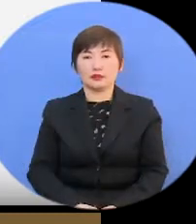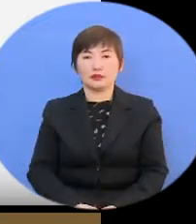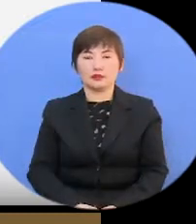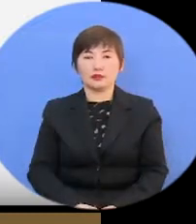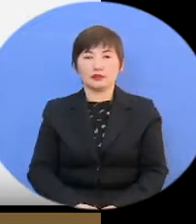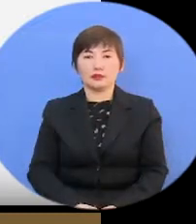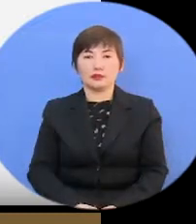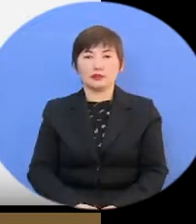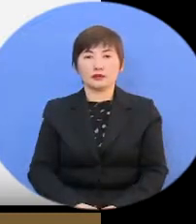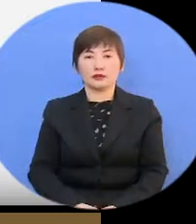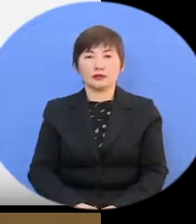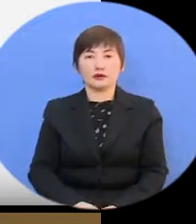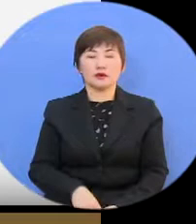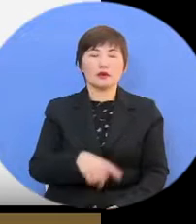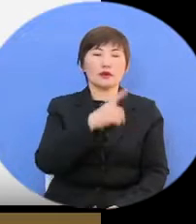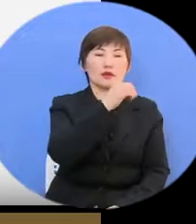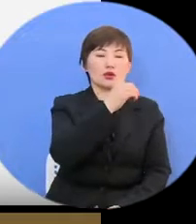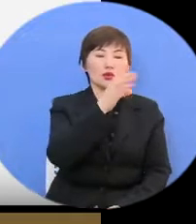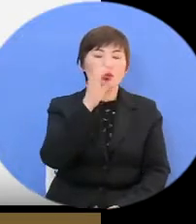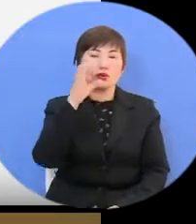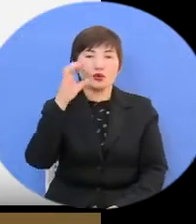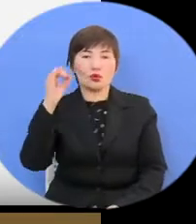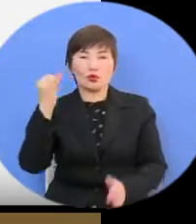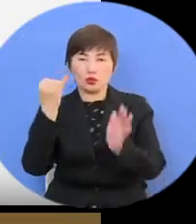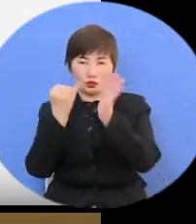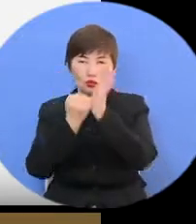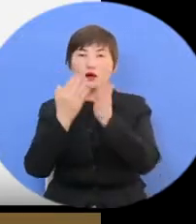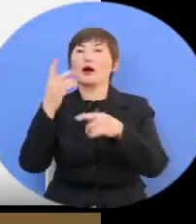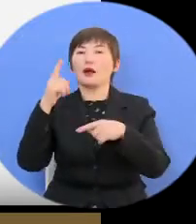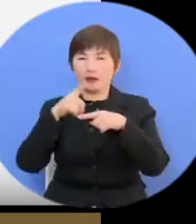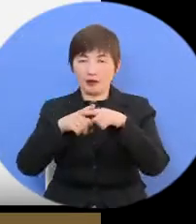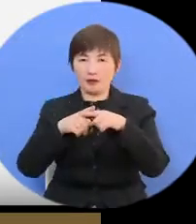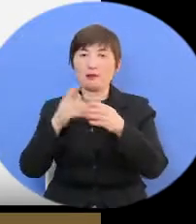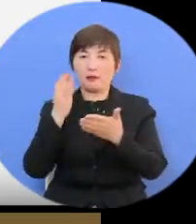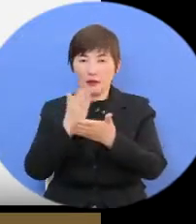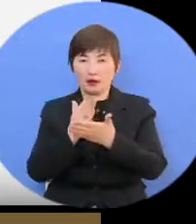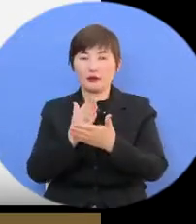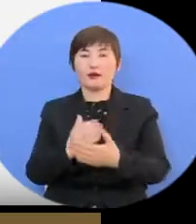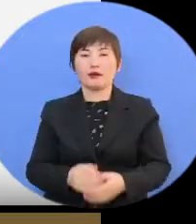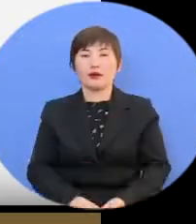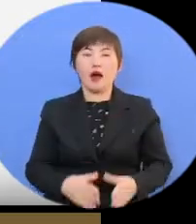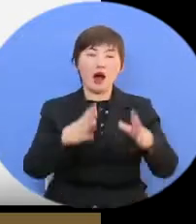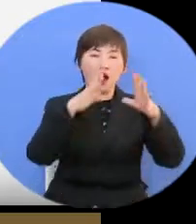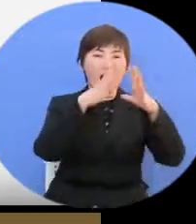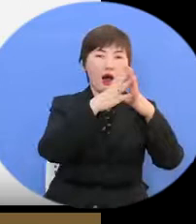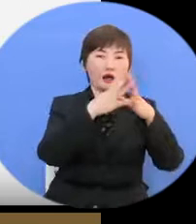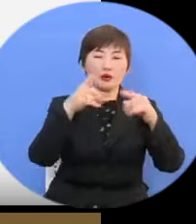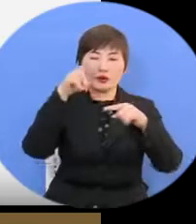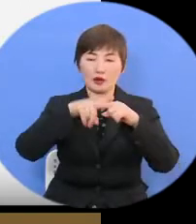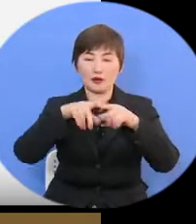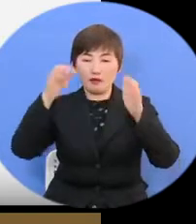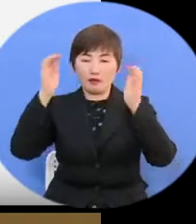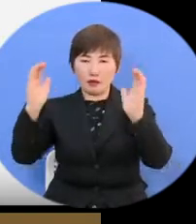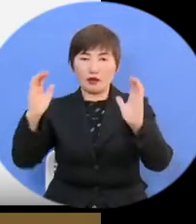маань 6 ширхэг байгаа учраас 100-уудынхаа нийлбэрийг нэг хаалтанд авъя. За 10-уудынхаа нийлбэрийг мөнгийн хаалтанд